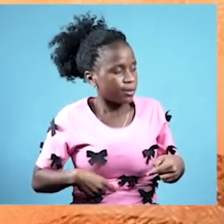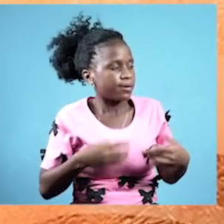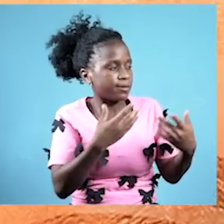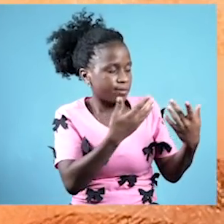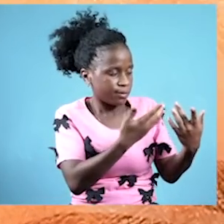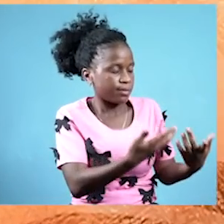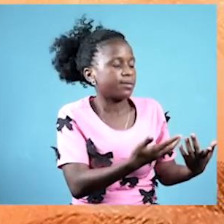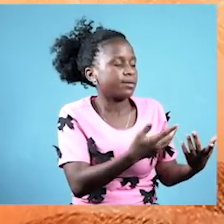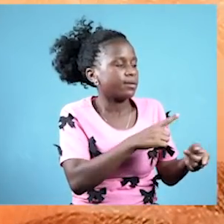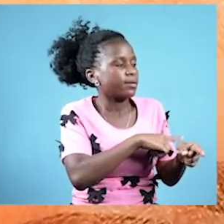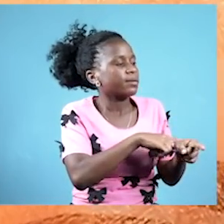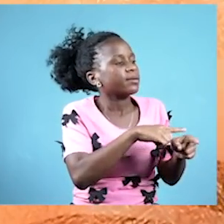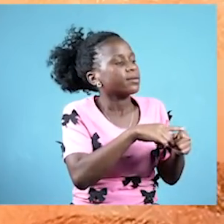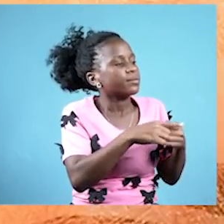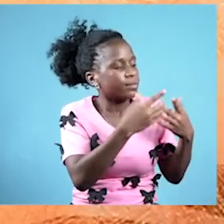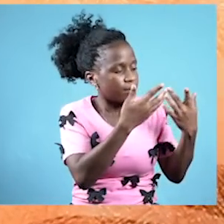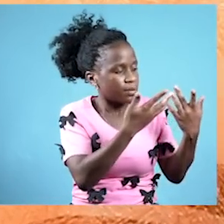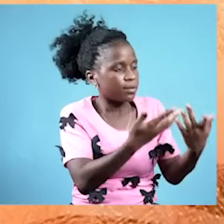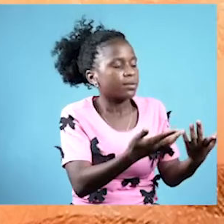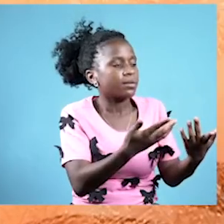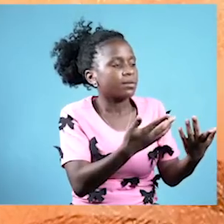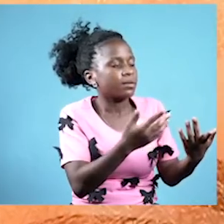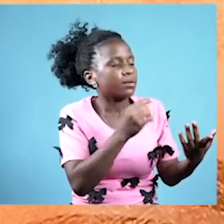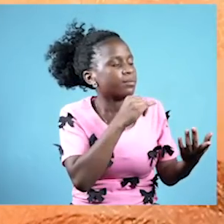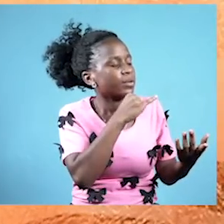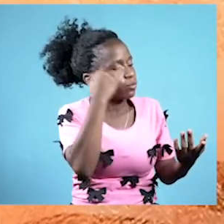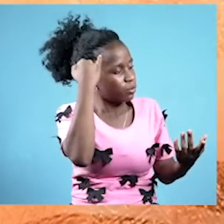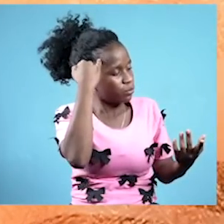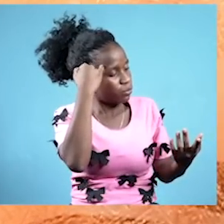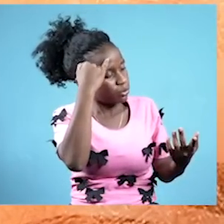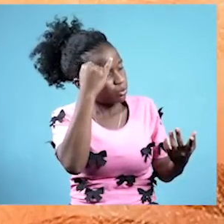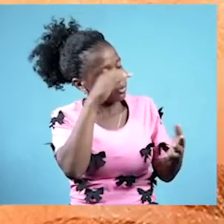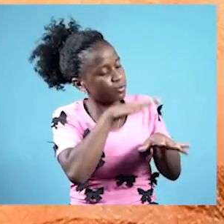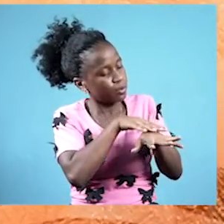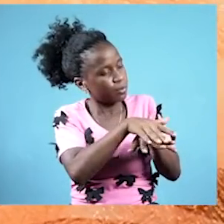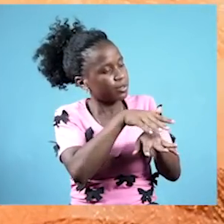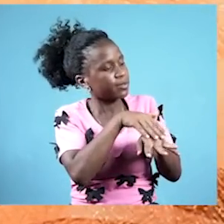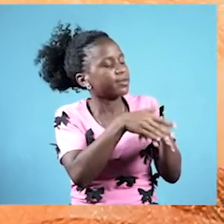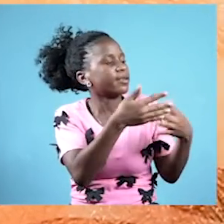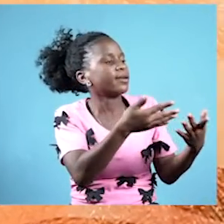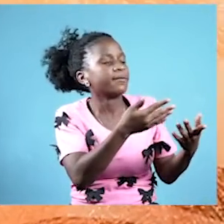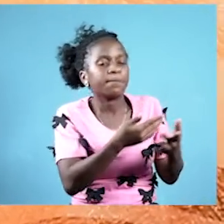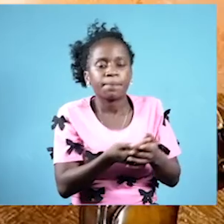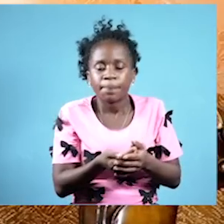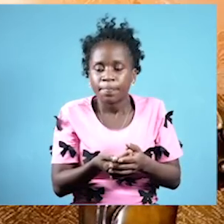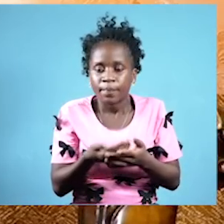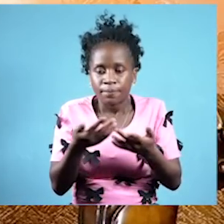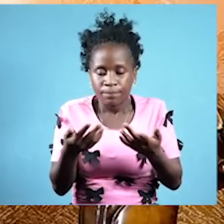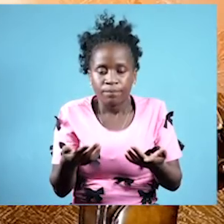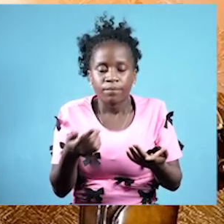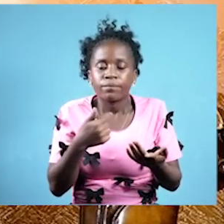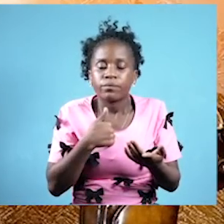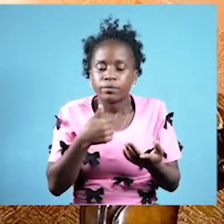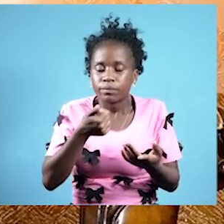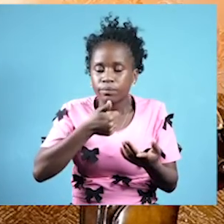na pengine kama kuna ushauri ama jambo la kumwambia kwa namna ambavyo anaendelea kufanya kazi. Kwanza